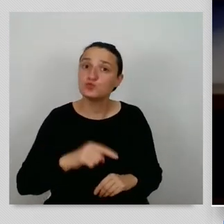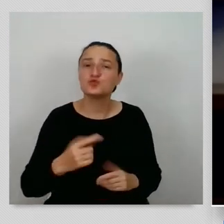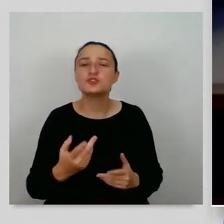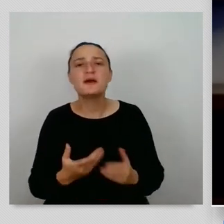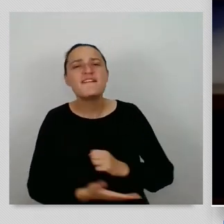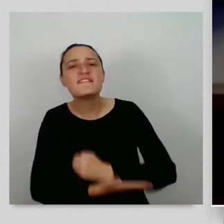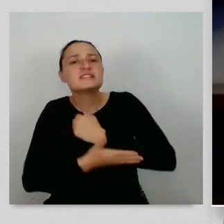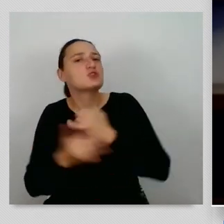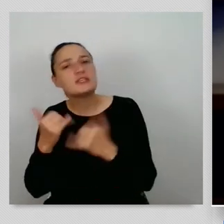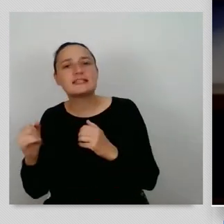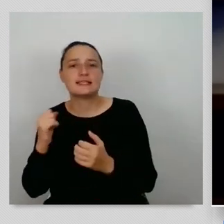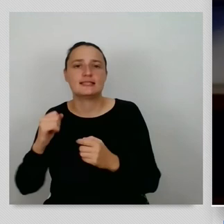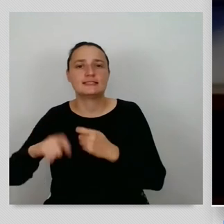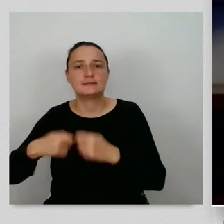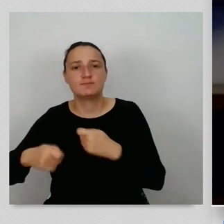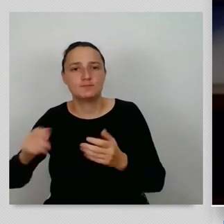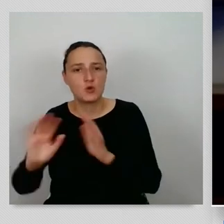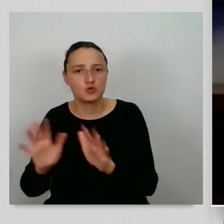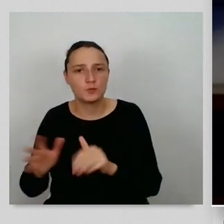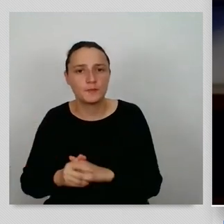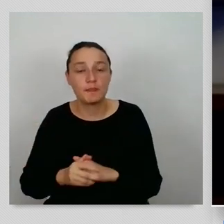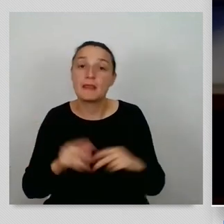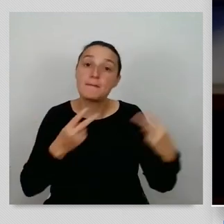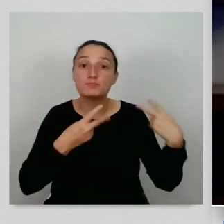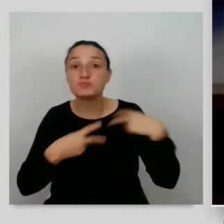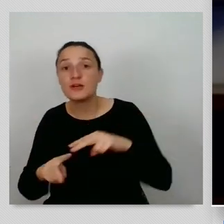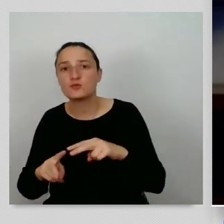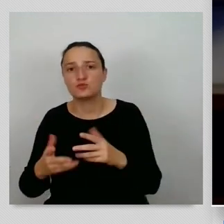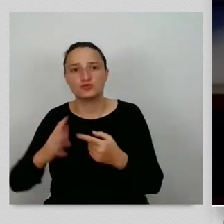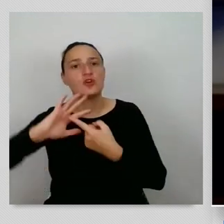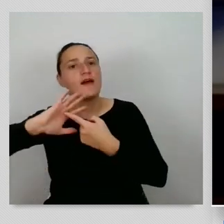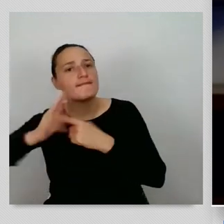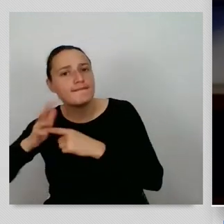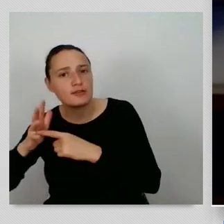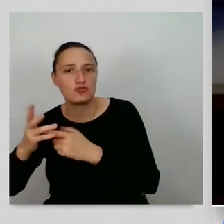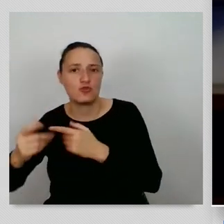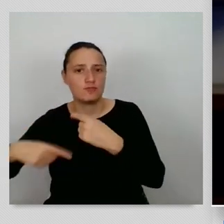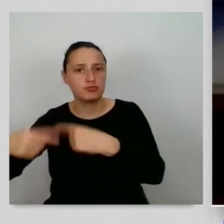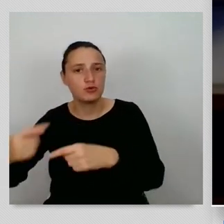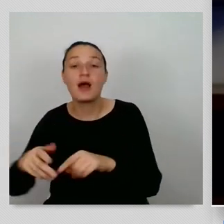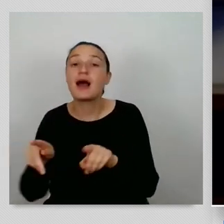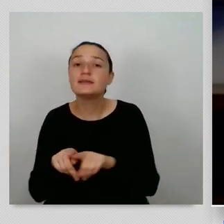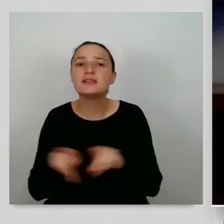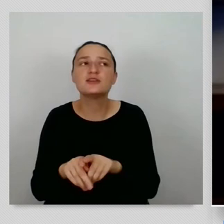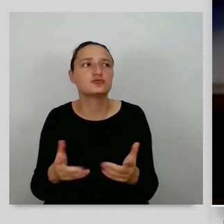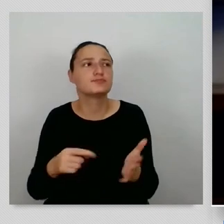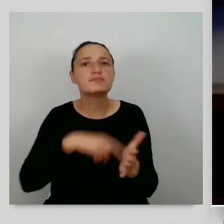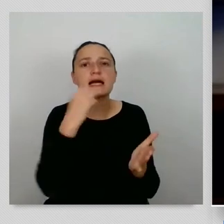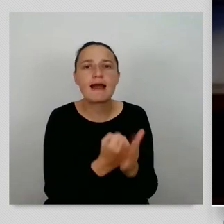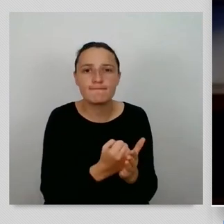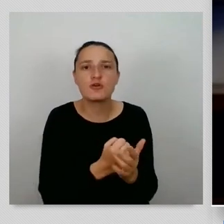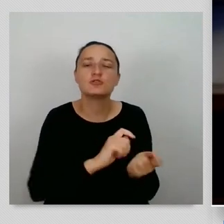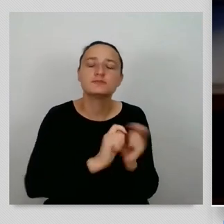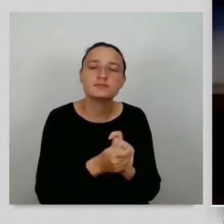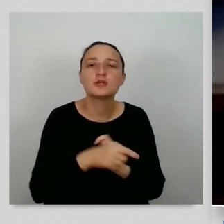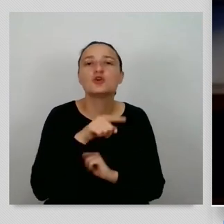rozwiązania. Po pierwsze przywrócić możliwość energetyki wiatrowej, ale po drugie wprowadzić rozwiązania, które powodują, że ludzie, nawet ci,